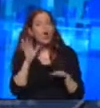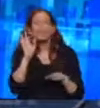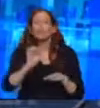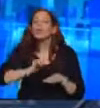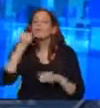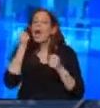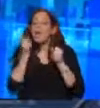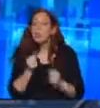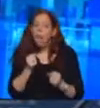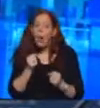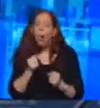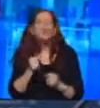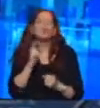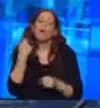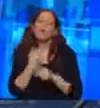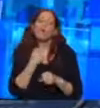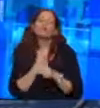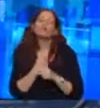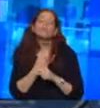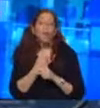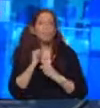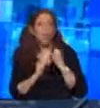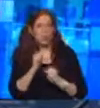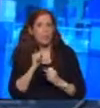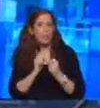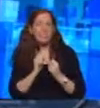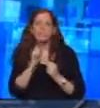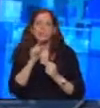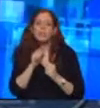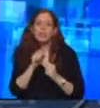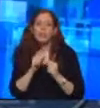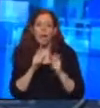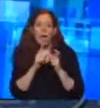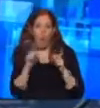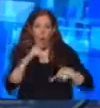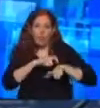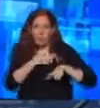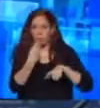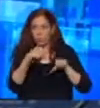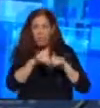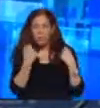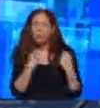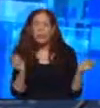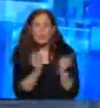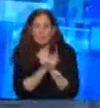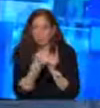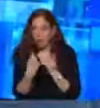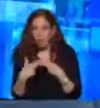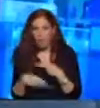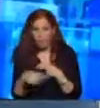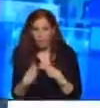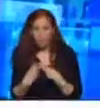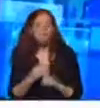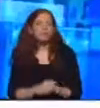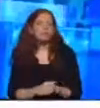שר הביטחון, ועבודה מאוד נמרצת, כי לוח הזמנים להרס הוא לוח זמנים קצר מאוד. כן,